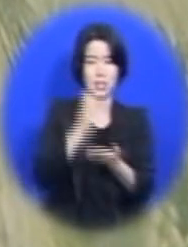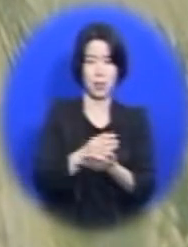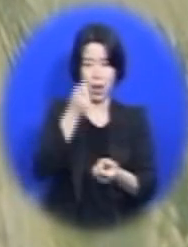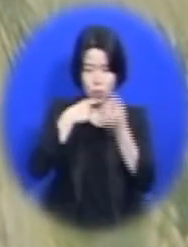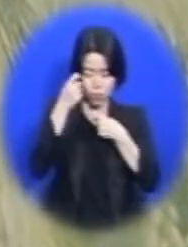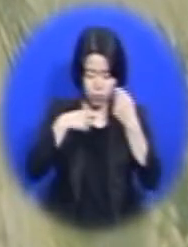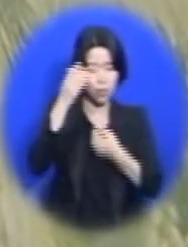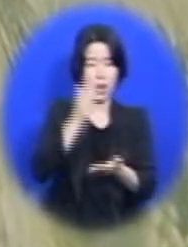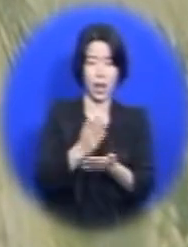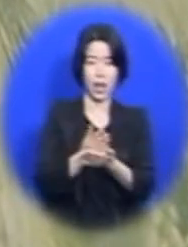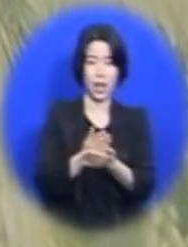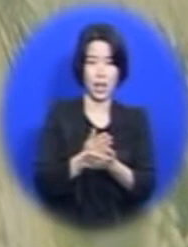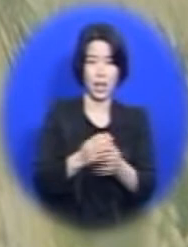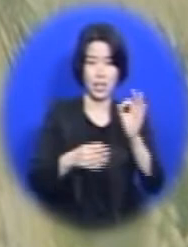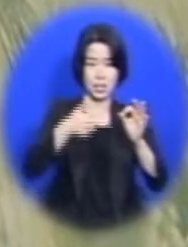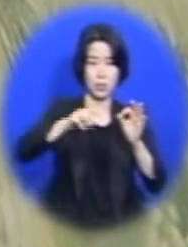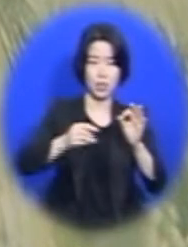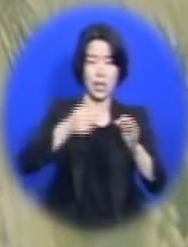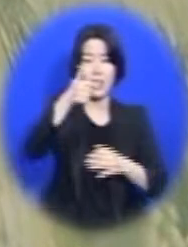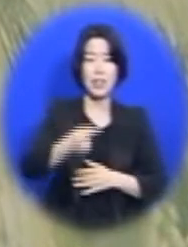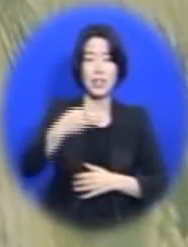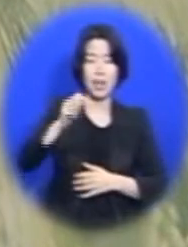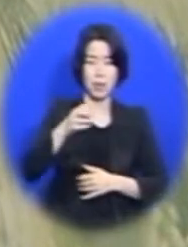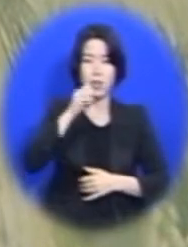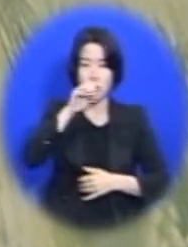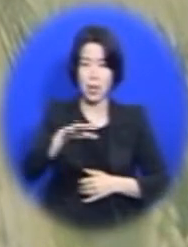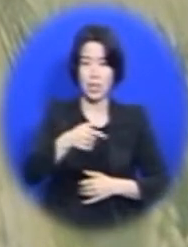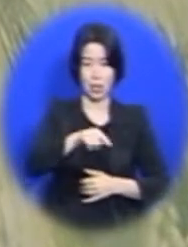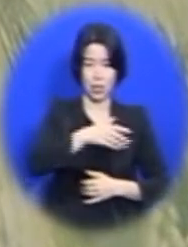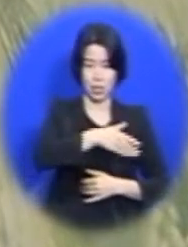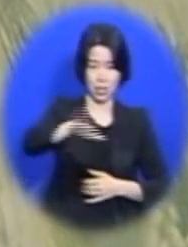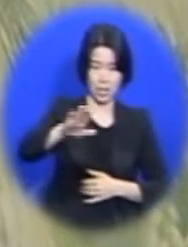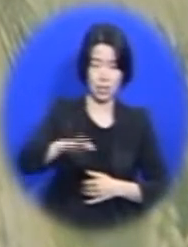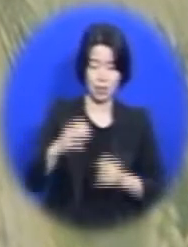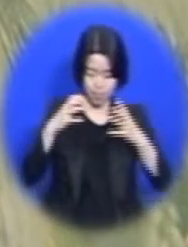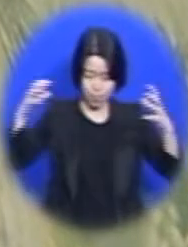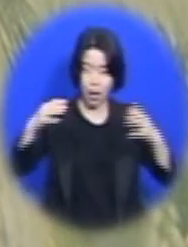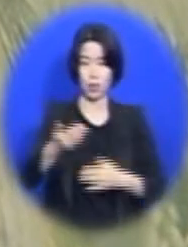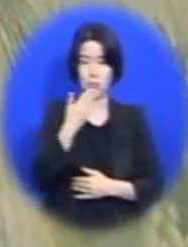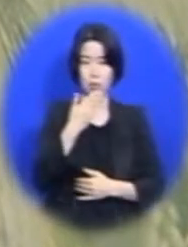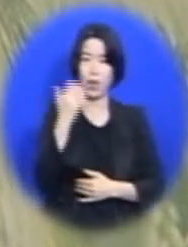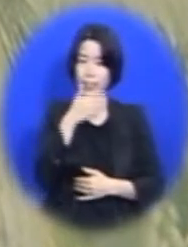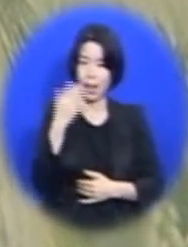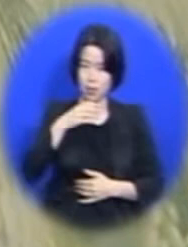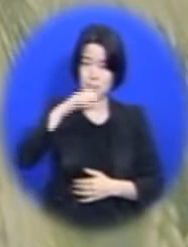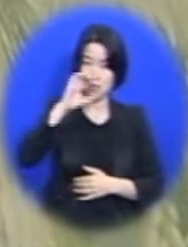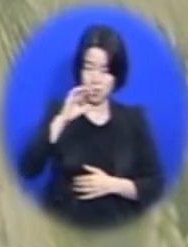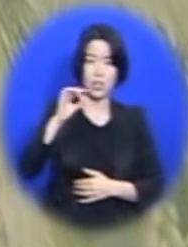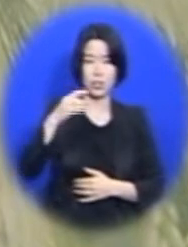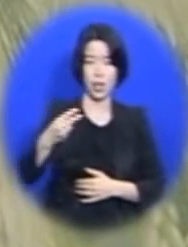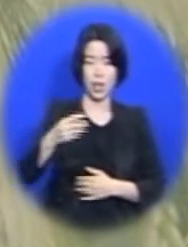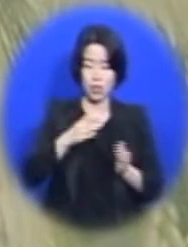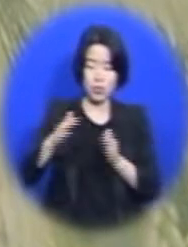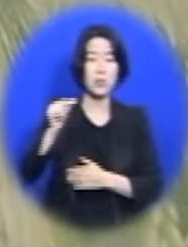마라. 10절에 가서는 느헤미야가 또 이르기를 너희는 가서 살진 것을 먹고 단 것을 마시되 예비치